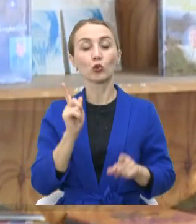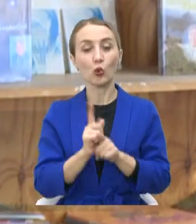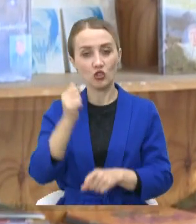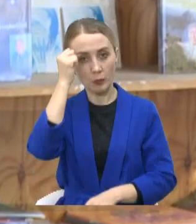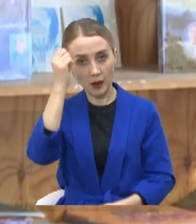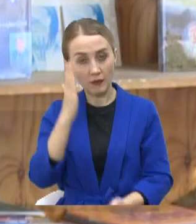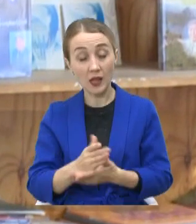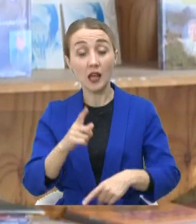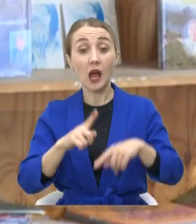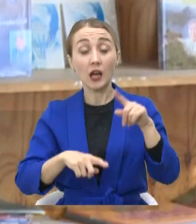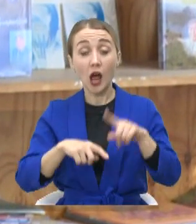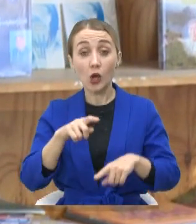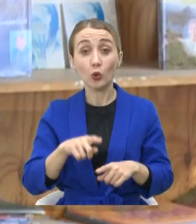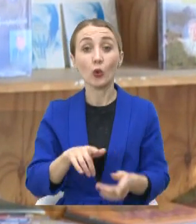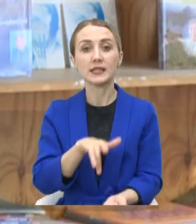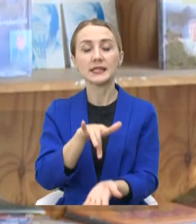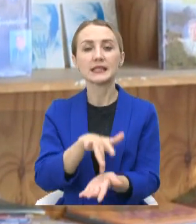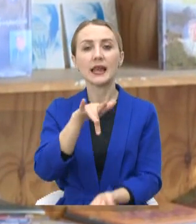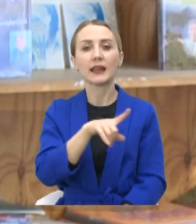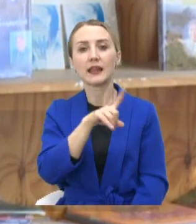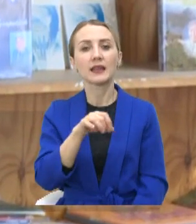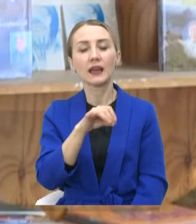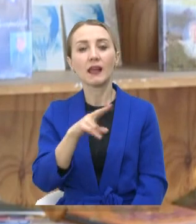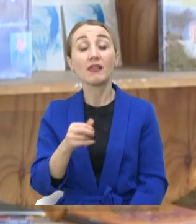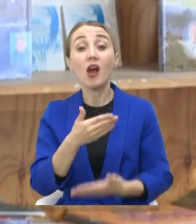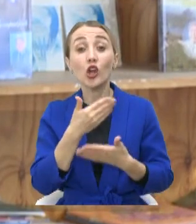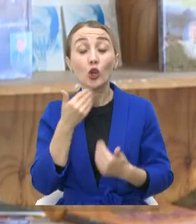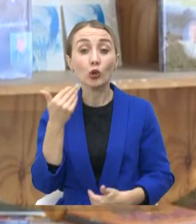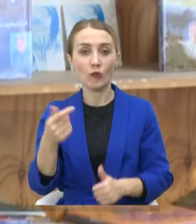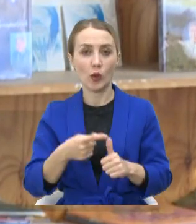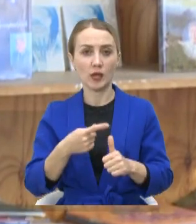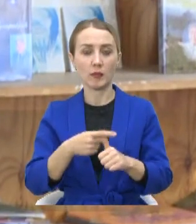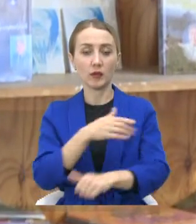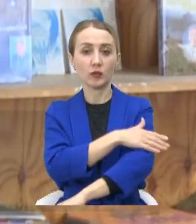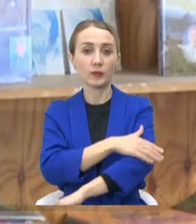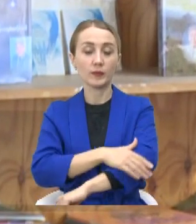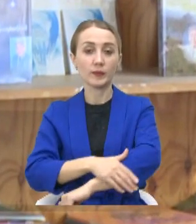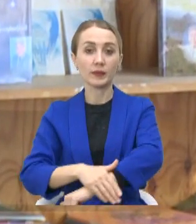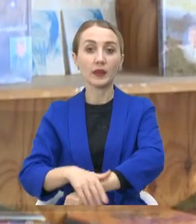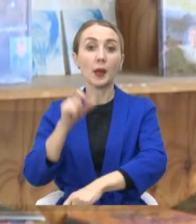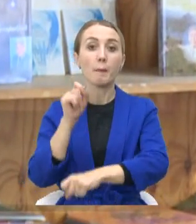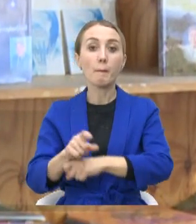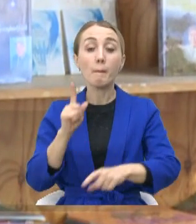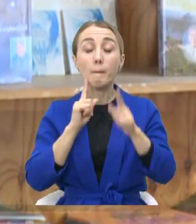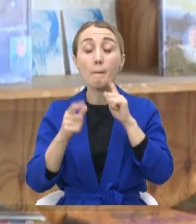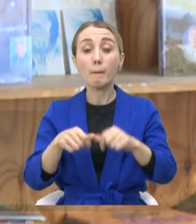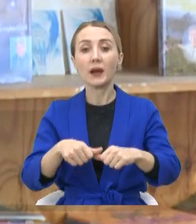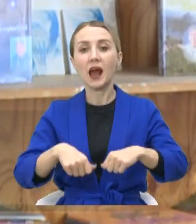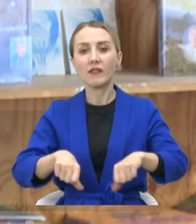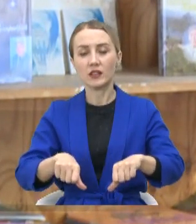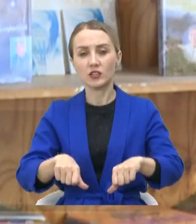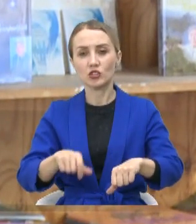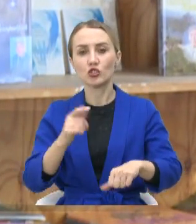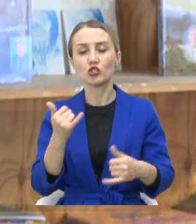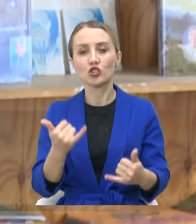родном городе, в центре Зериндинского района, в селе Зеринда, нет улицы имени Канайби. По распоряжению правительства сейчас идет мораторий на